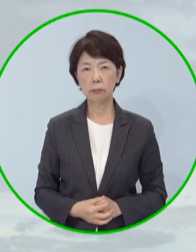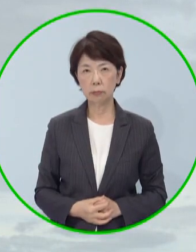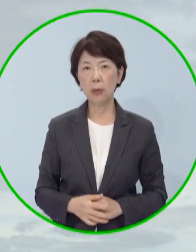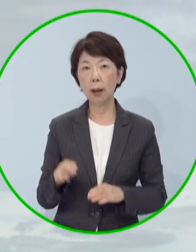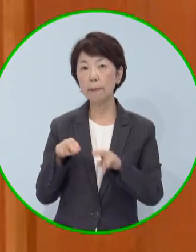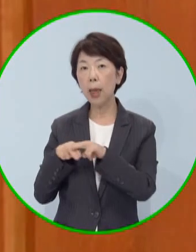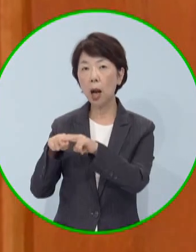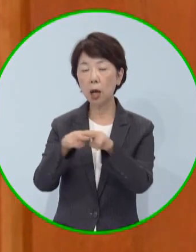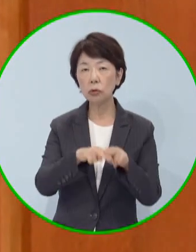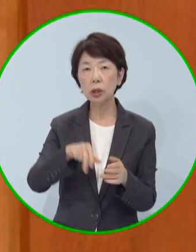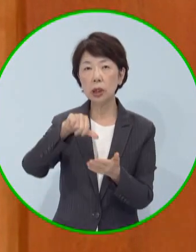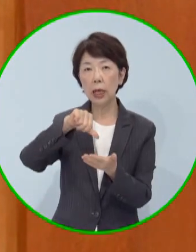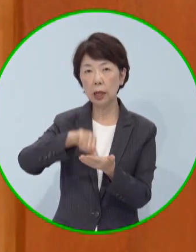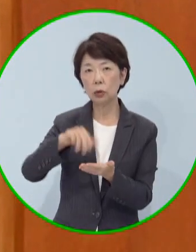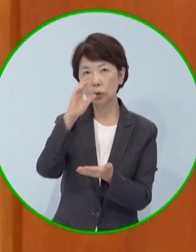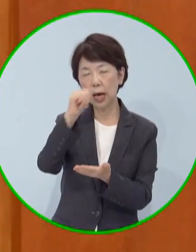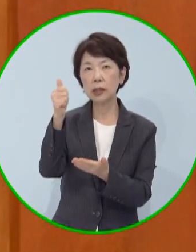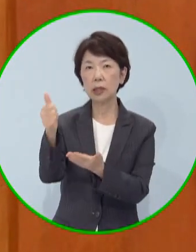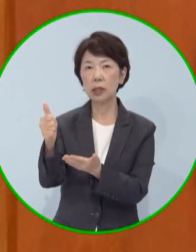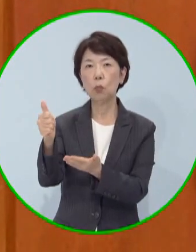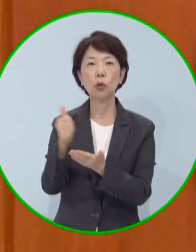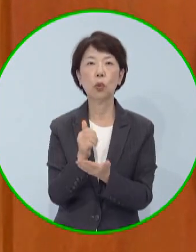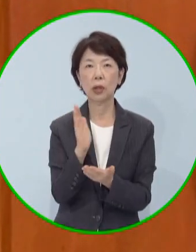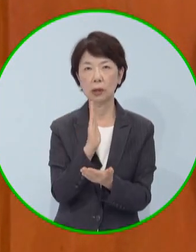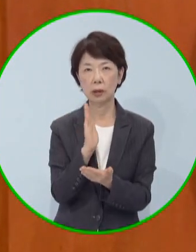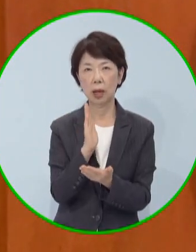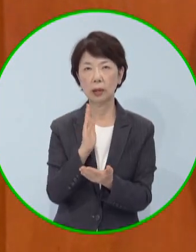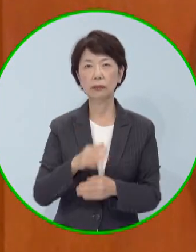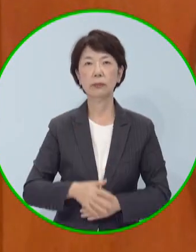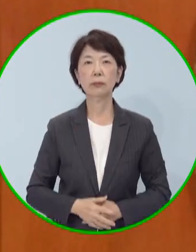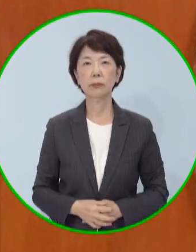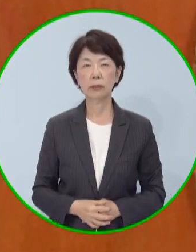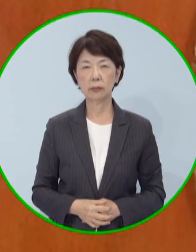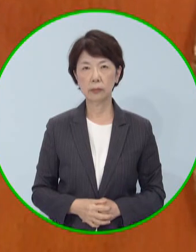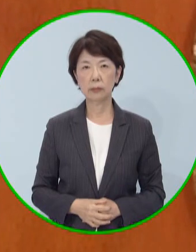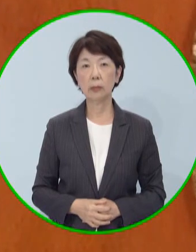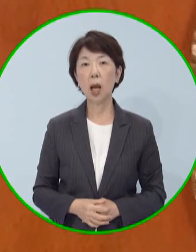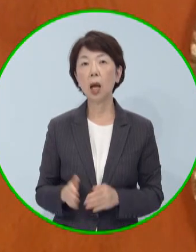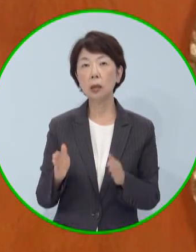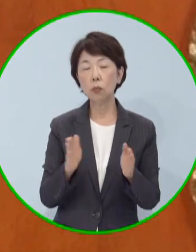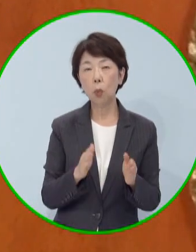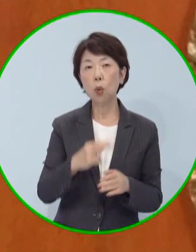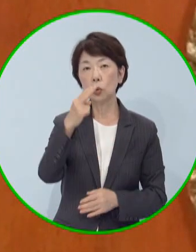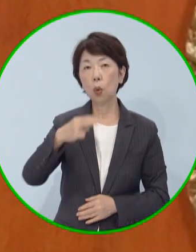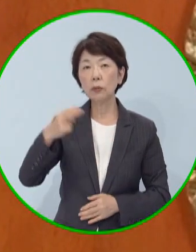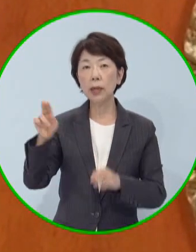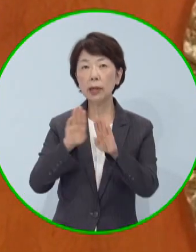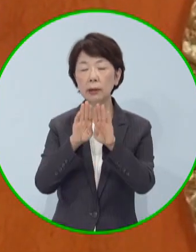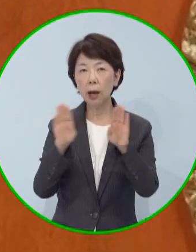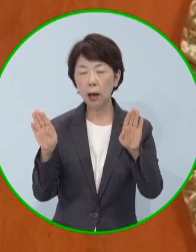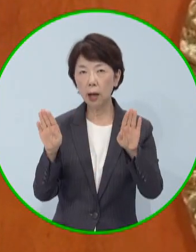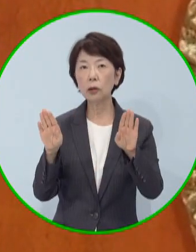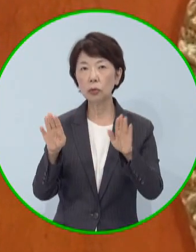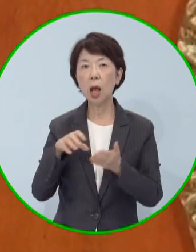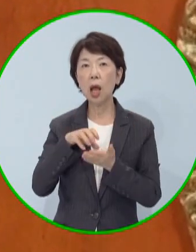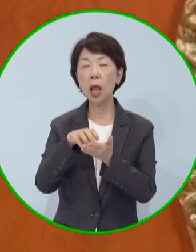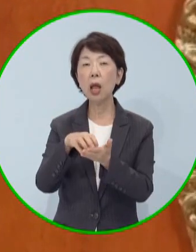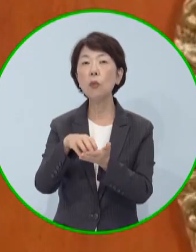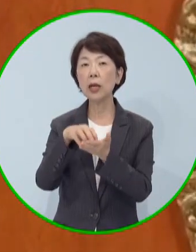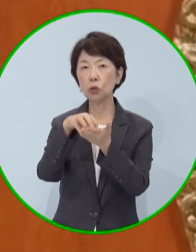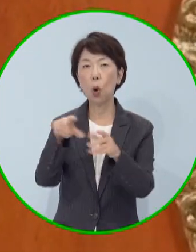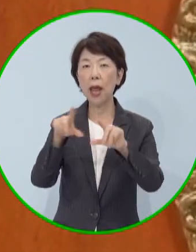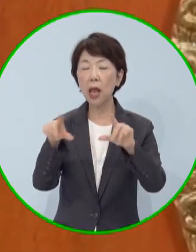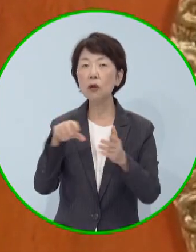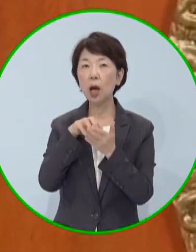ベラルーシやイランの大使も招待されません一方ノルウェーで開かれるノーベル平和賞の授賞式には